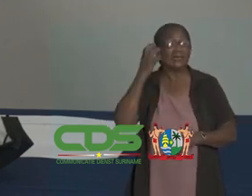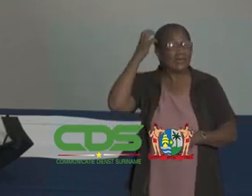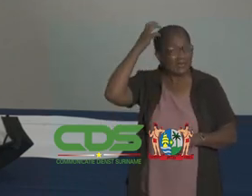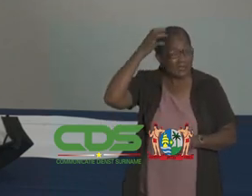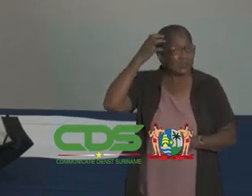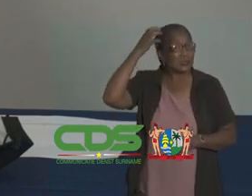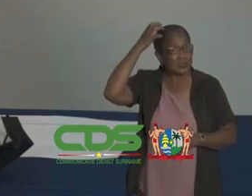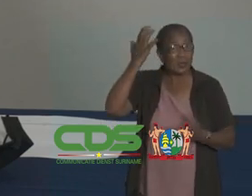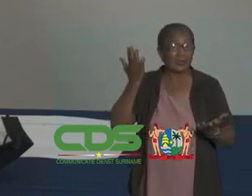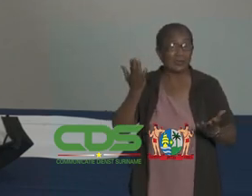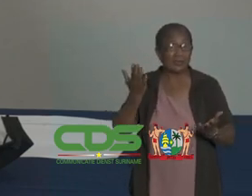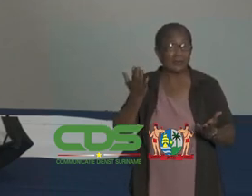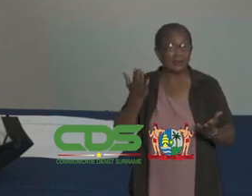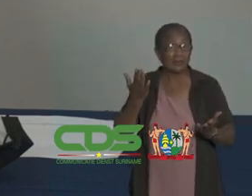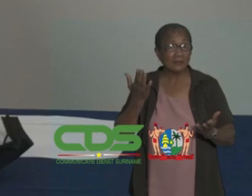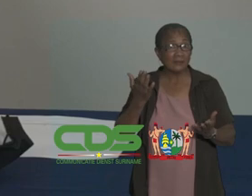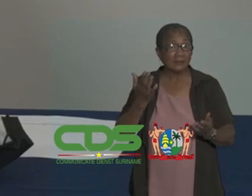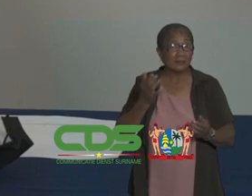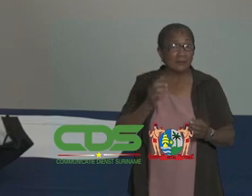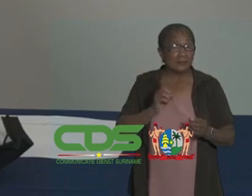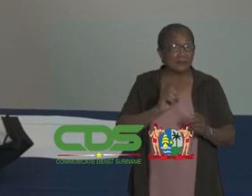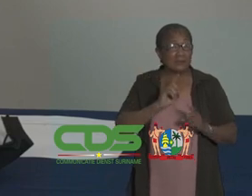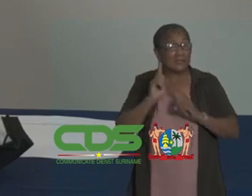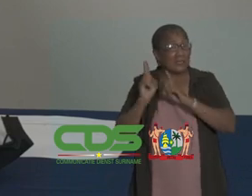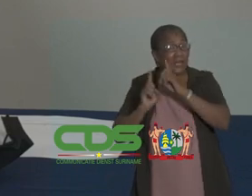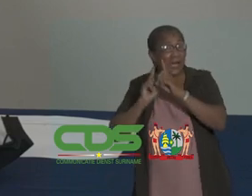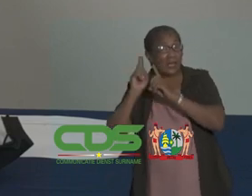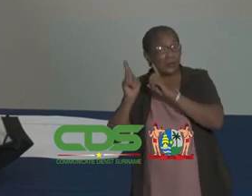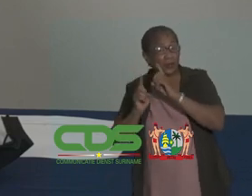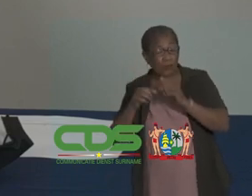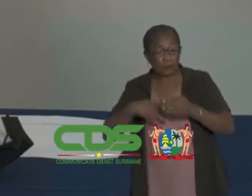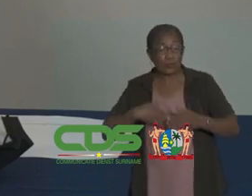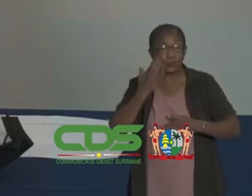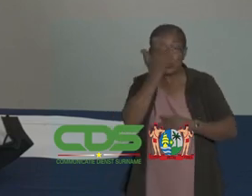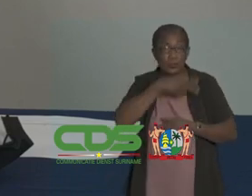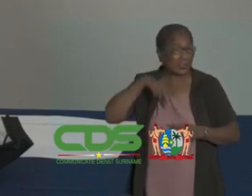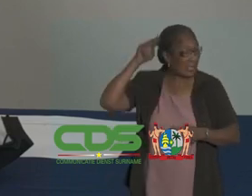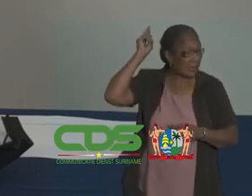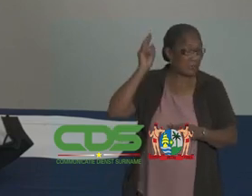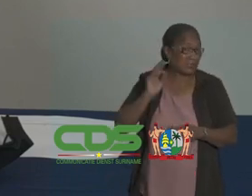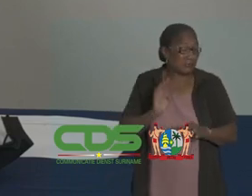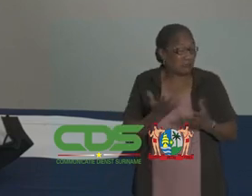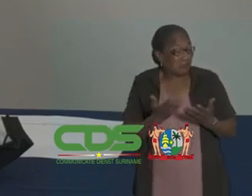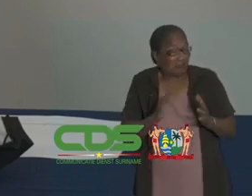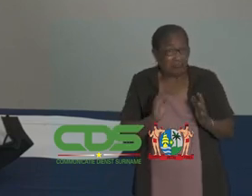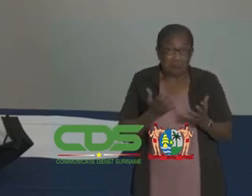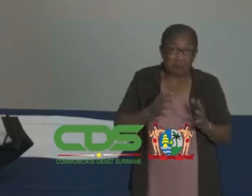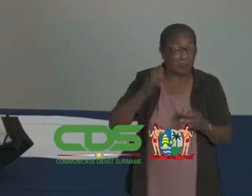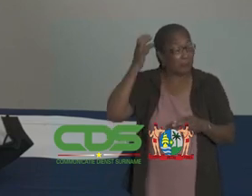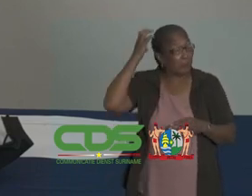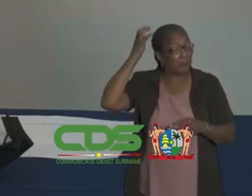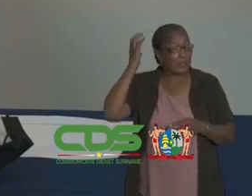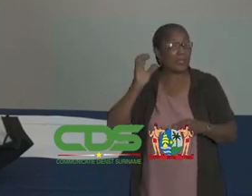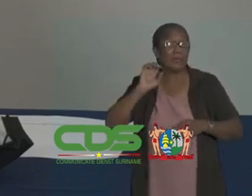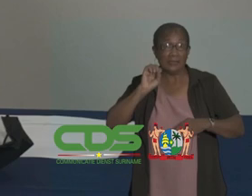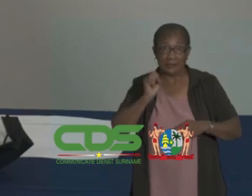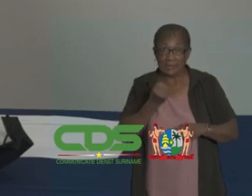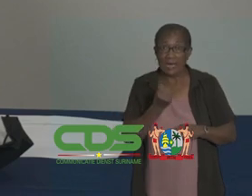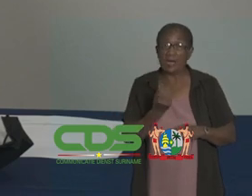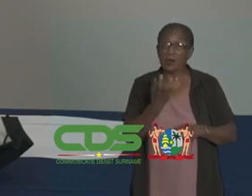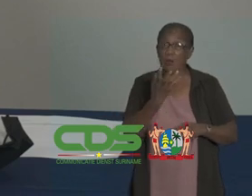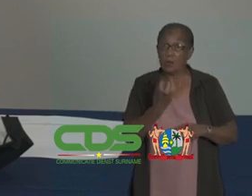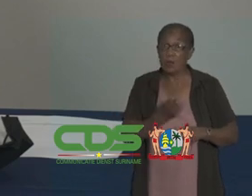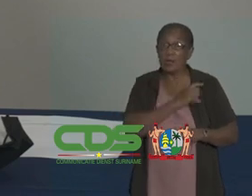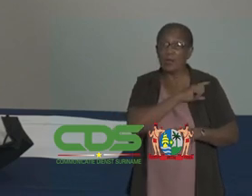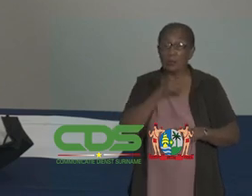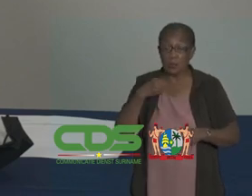hebben de scenario's uitgerekend voor Suriname en dat ziet er niet heel erg mooi uit. En dat is de reden waarom we